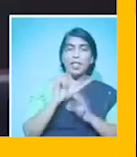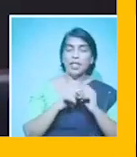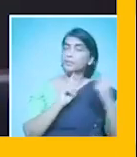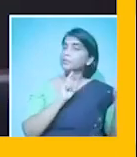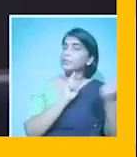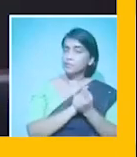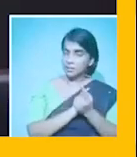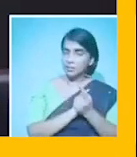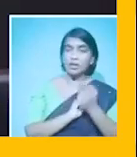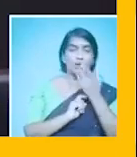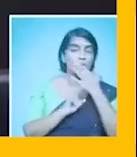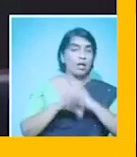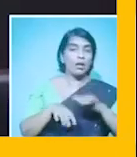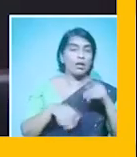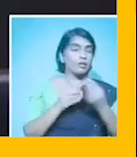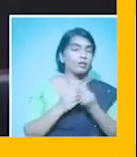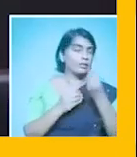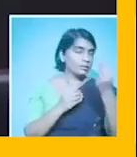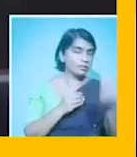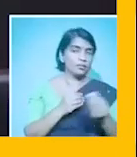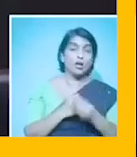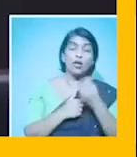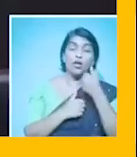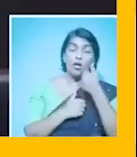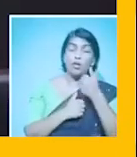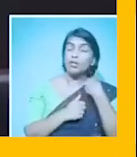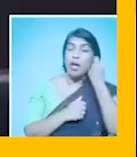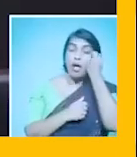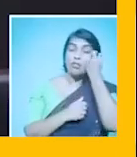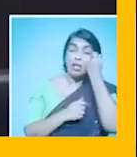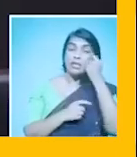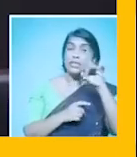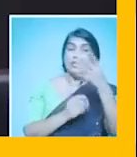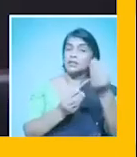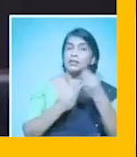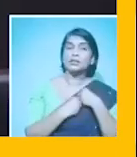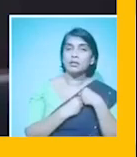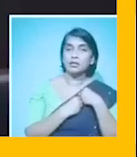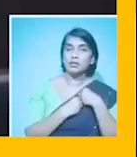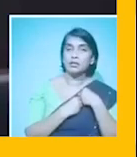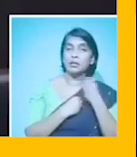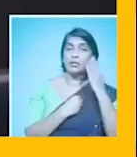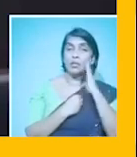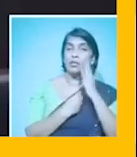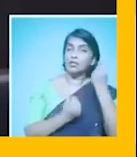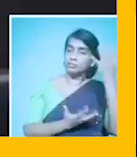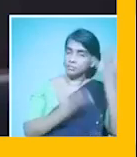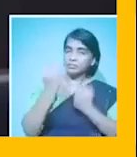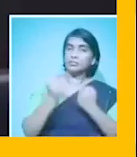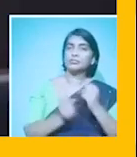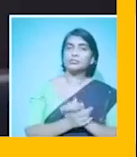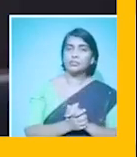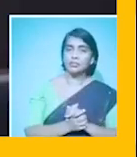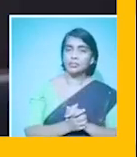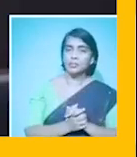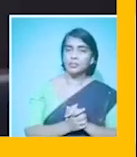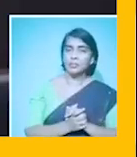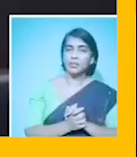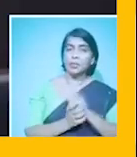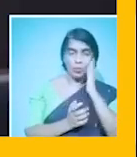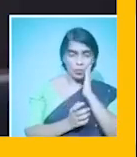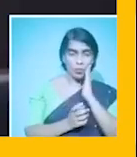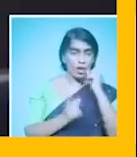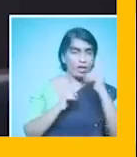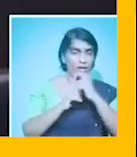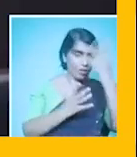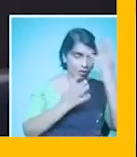නෙමෙයි, ලංකාව තමයි අපිට අභියෝගයක් වෙච්ච රට. අපි මොකක් හරි නිෂ්පාදනයක් හදලා ලංකාවට යවුවම ඒකේ අලුත් වැඩියා හෝ